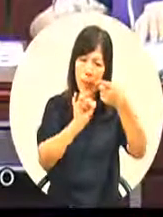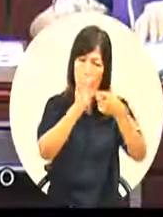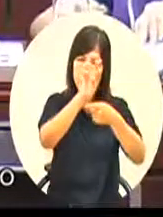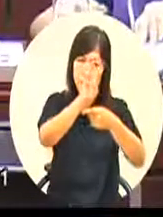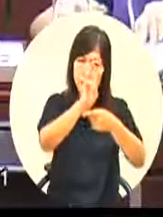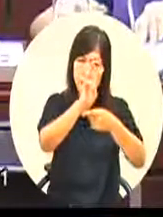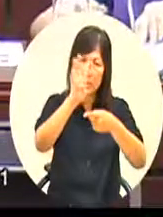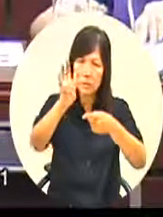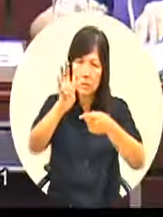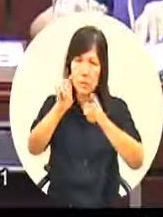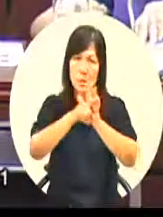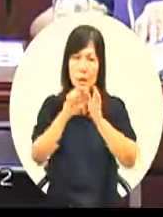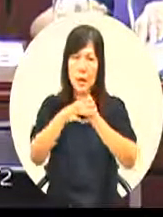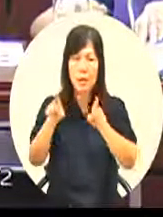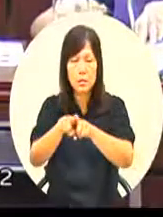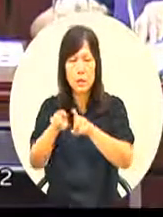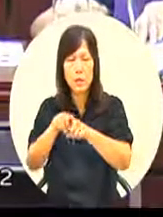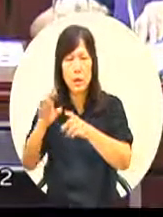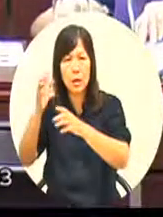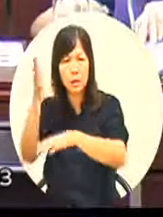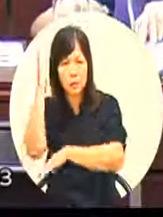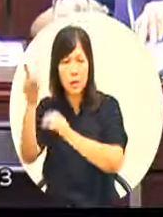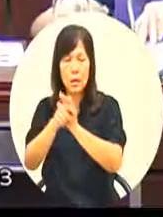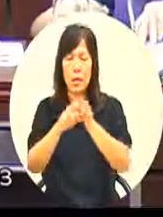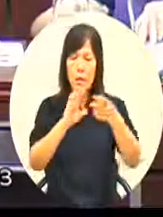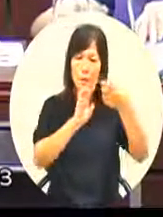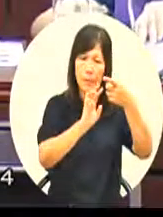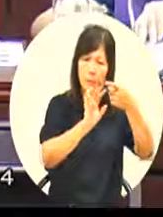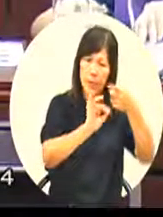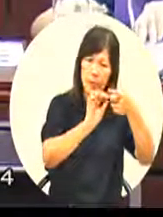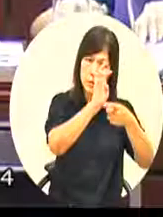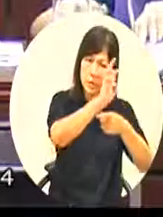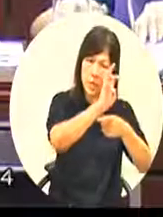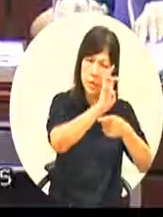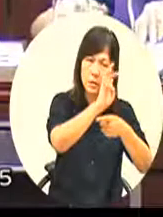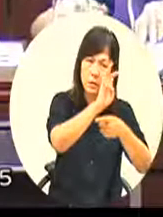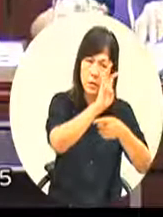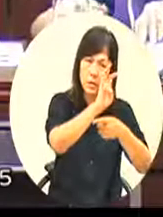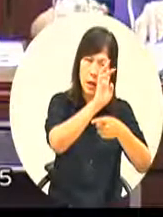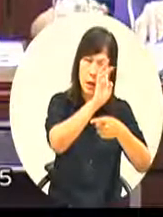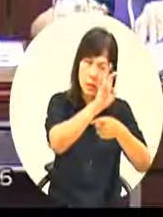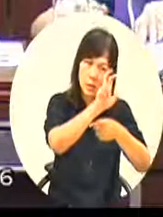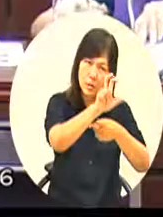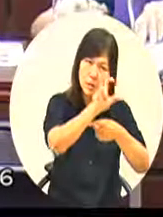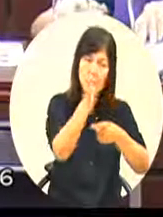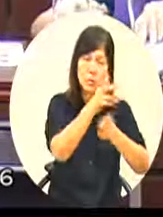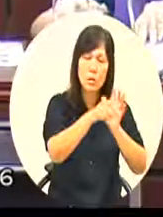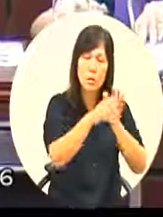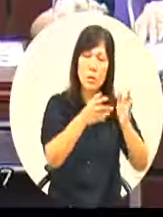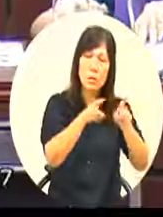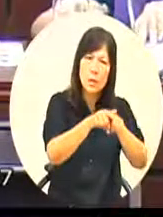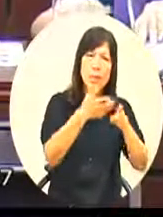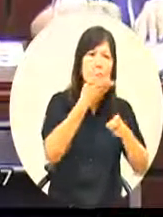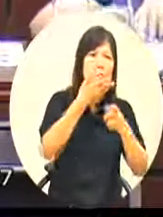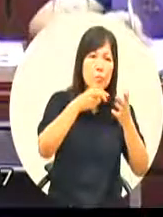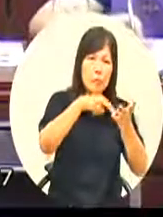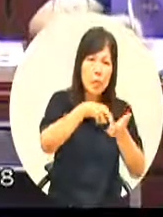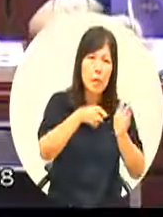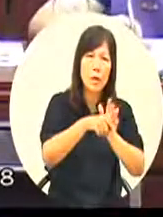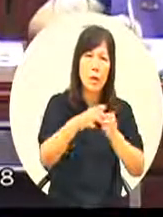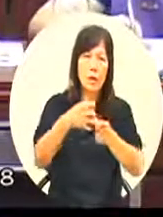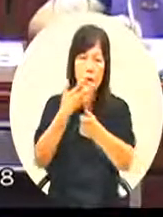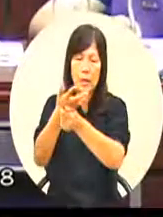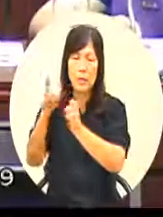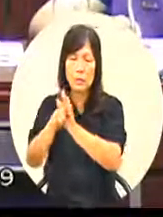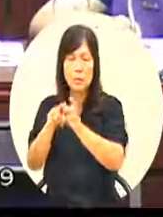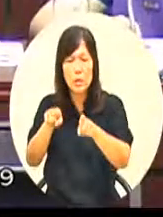儿园，70%是私立幼儿园。那其实真正收托的人数呢，公部门提供的大概只有20%多一点哦，大部分